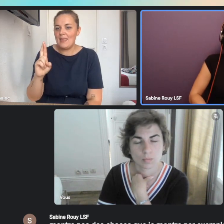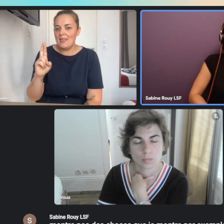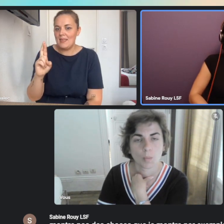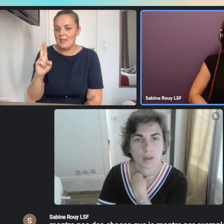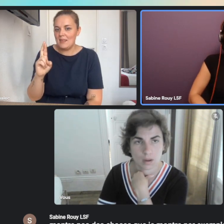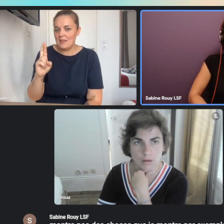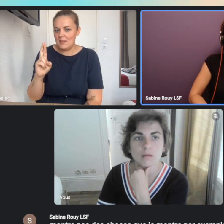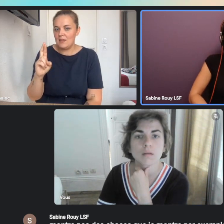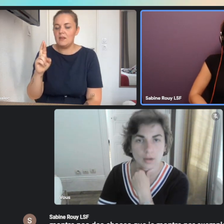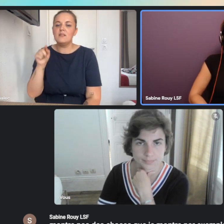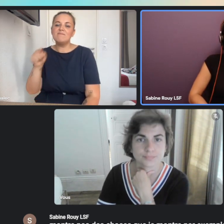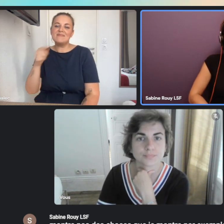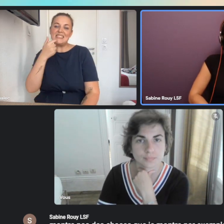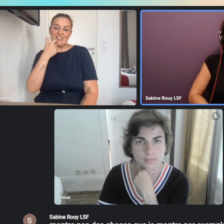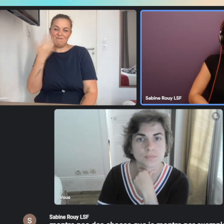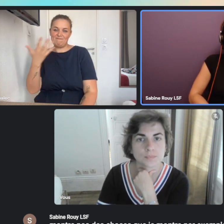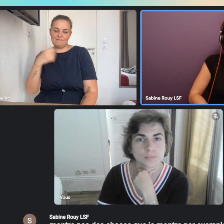Inktober.